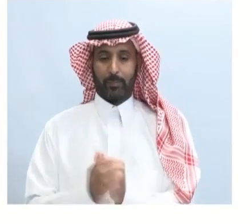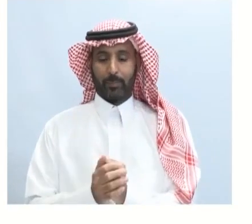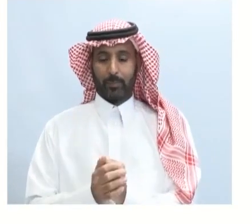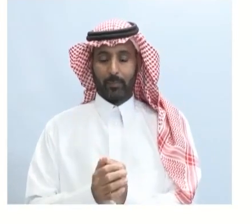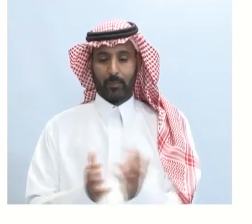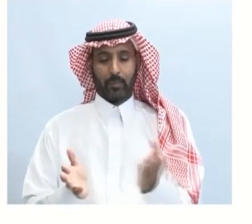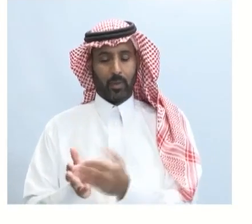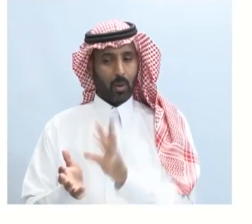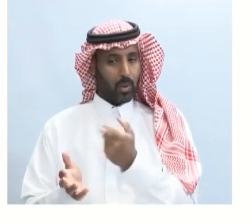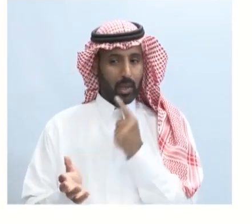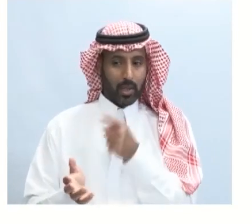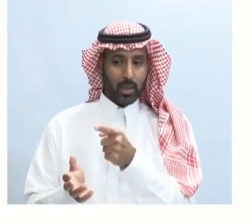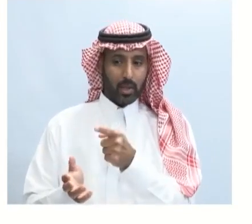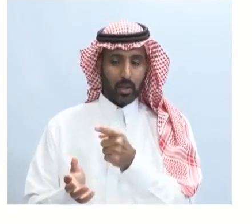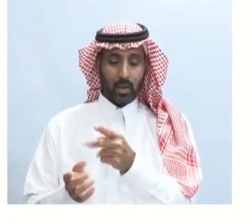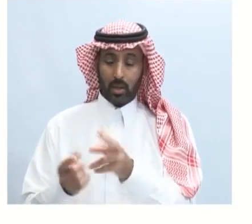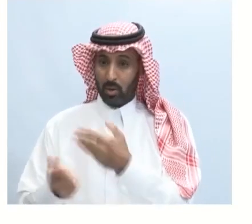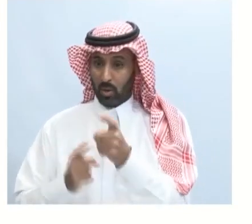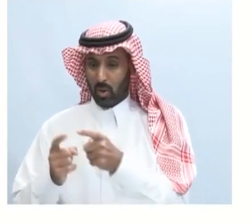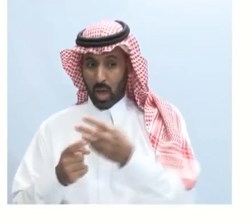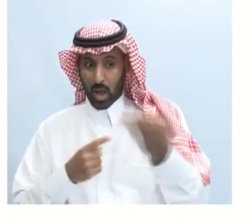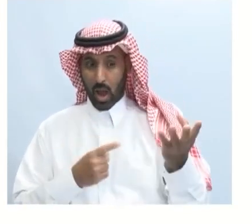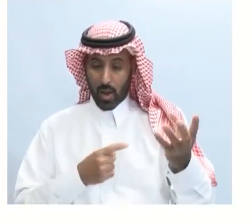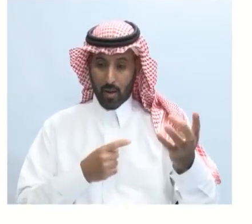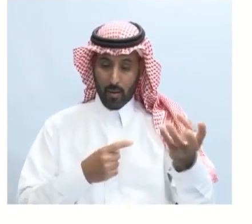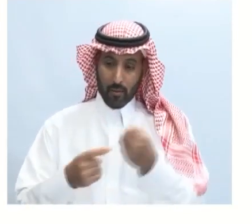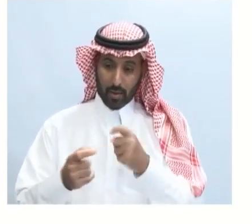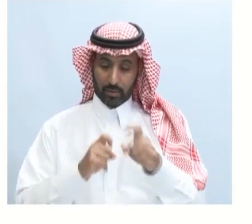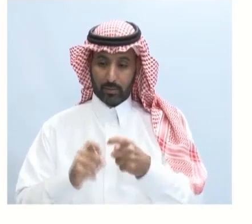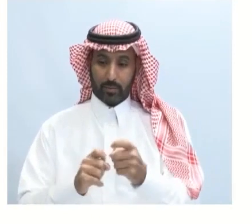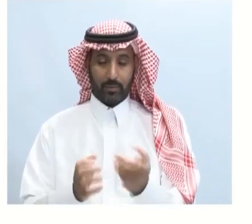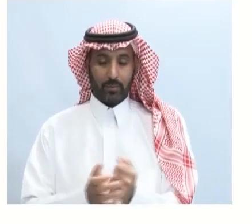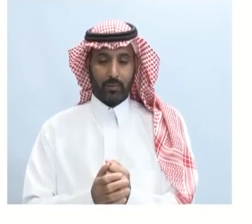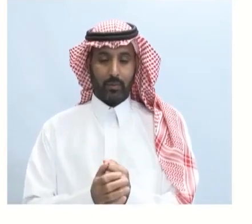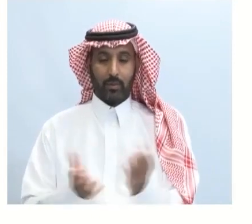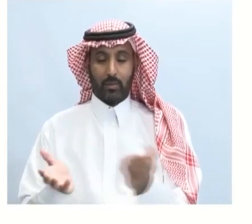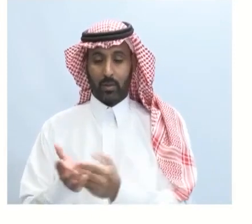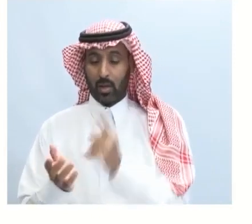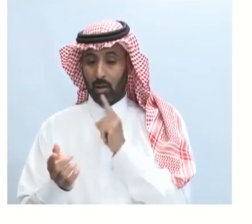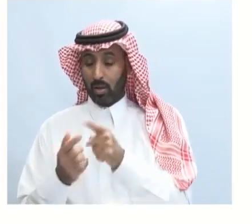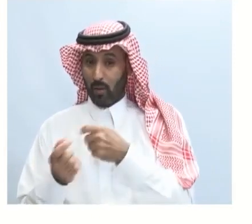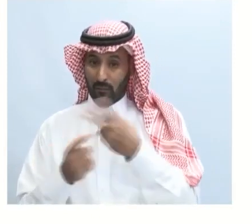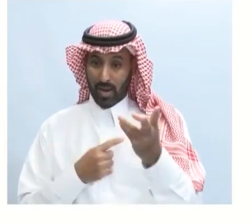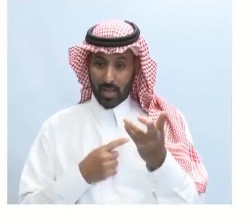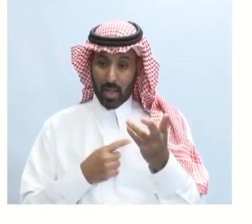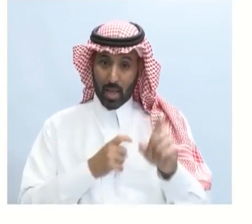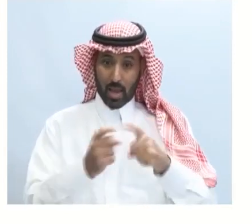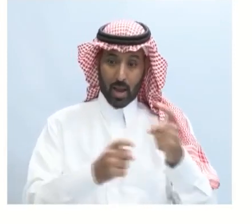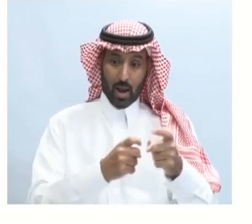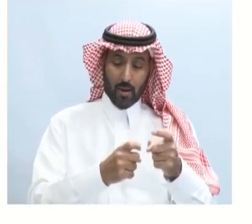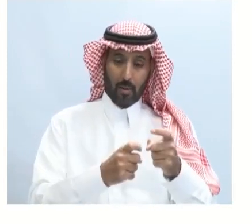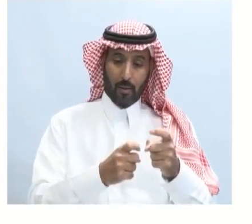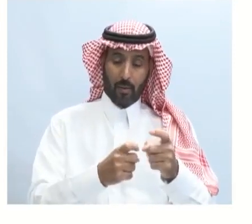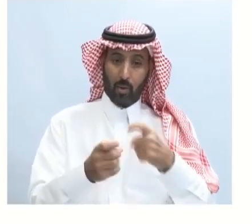طيب متى اقول ان هنا حدث لي اكسده ومتى ساقول ان هنا حدث لي اختزال اذا كانت عمليه فقدان